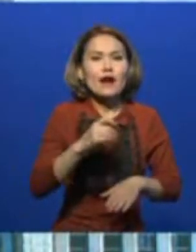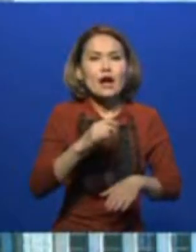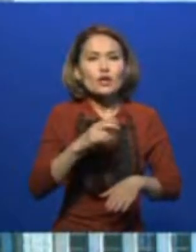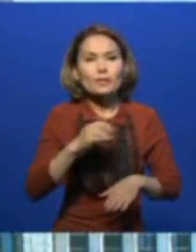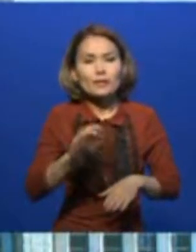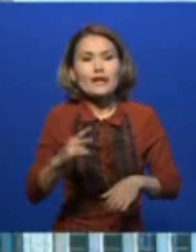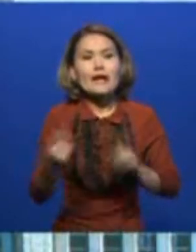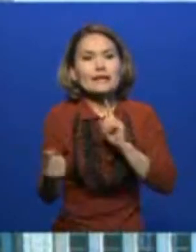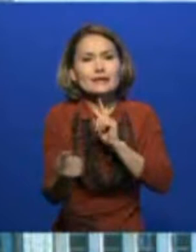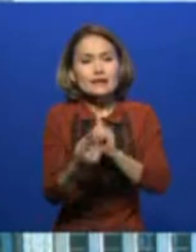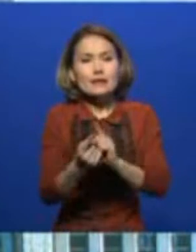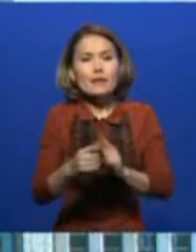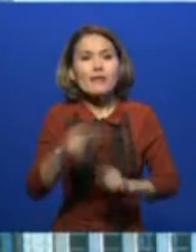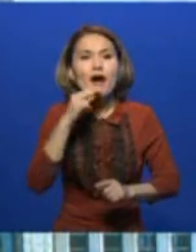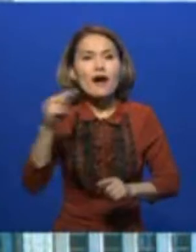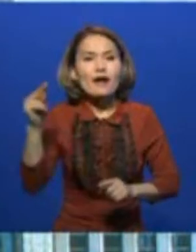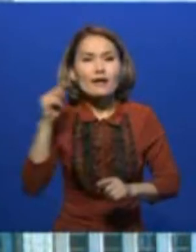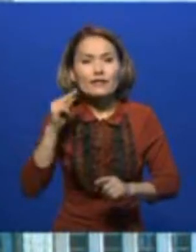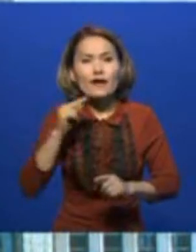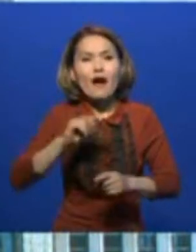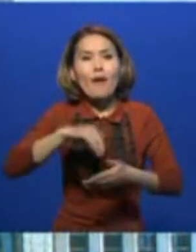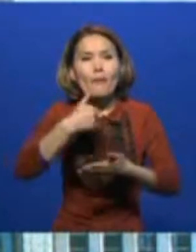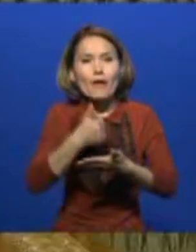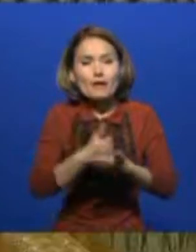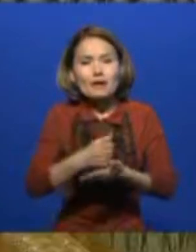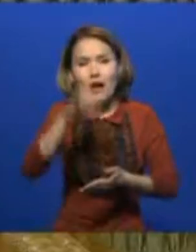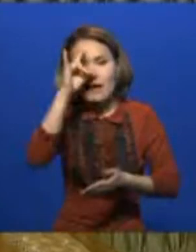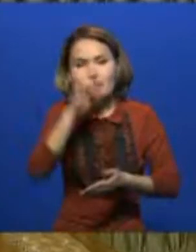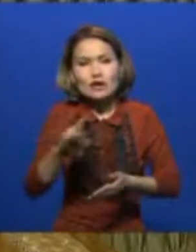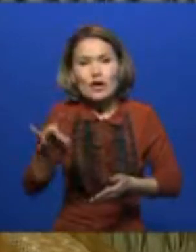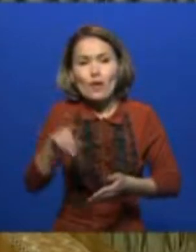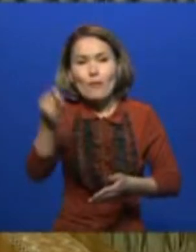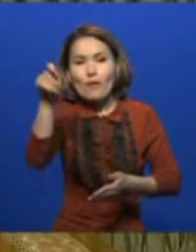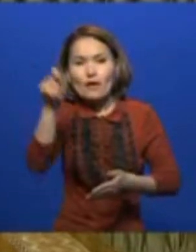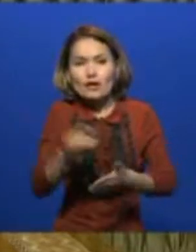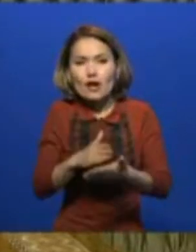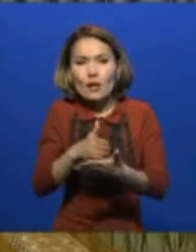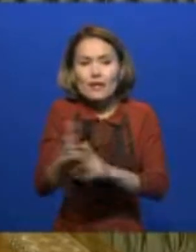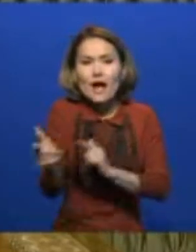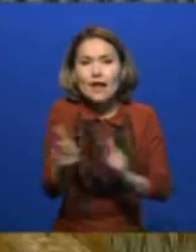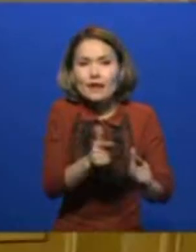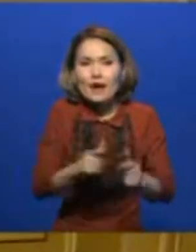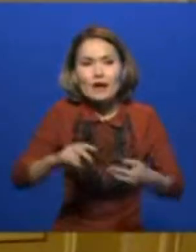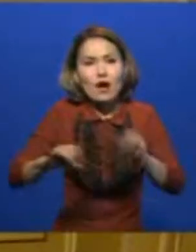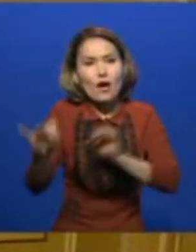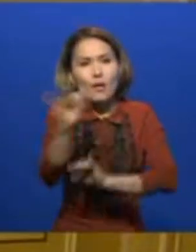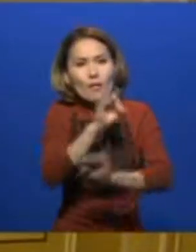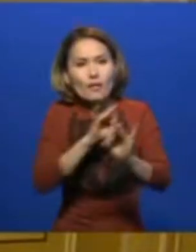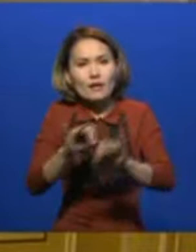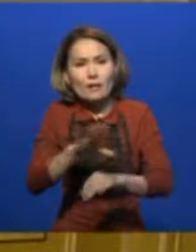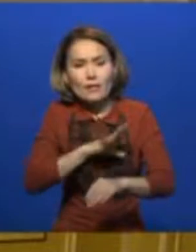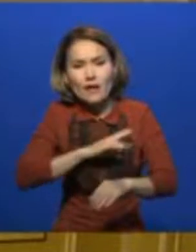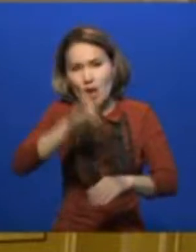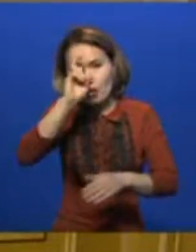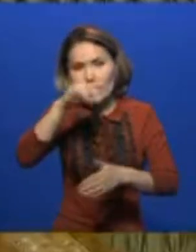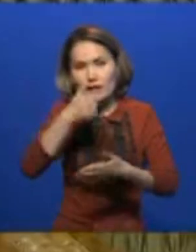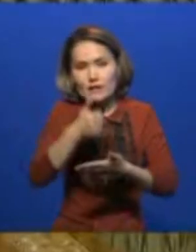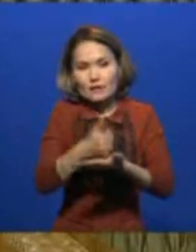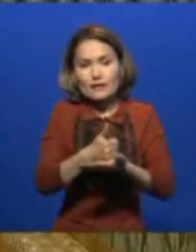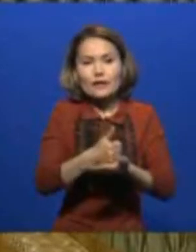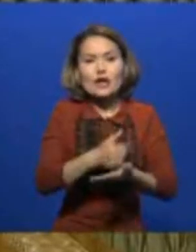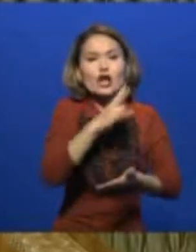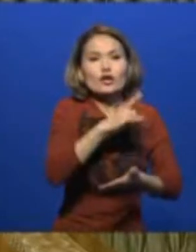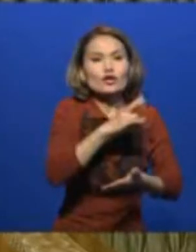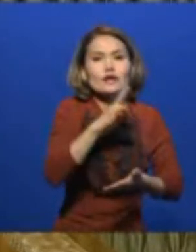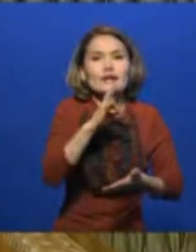болды. Тараптар Қытай басшысының елімізге жасалатын алдағы мемлекеттік сапарына дайындық мәселелер жөнінде де әңгімелесті. Нұрсұлтан